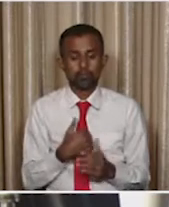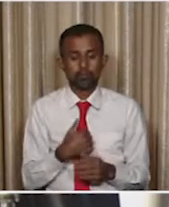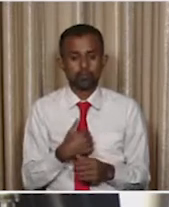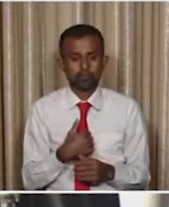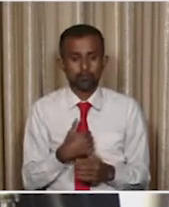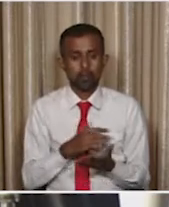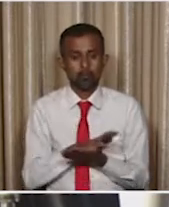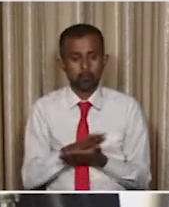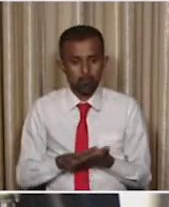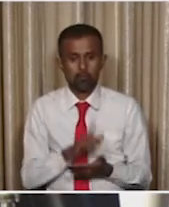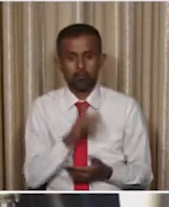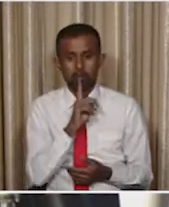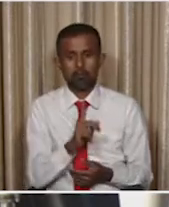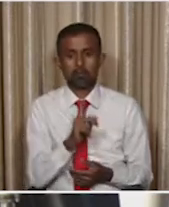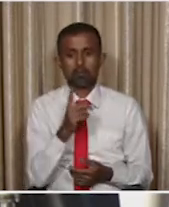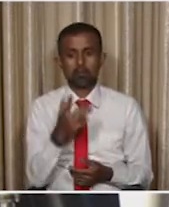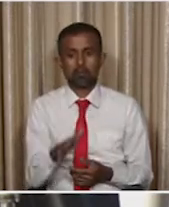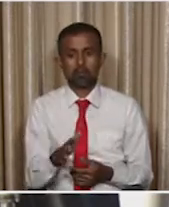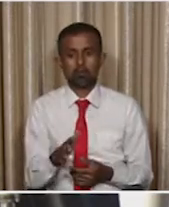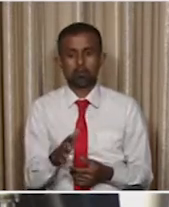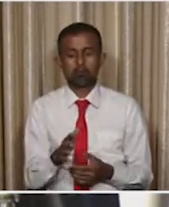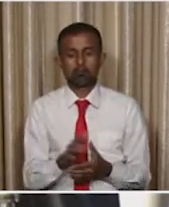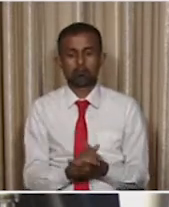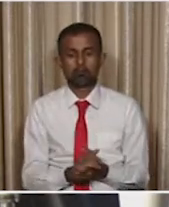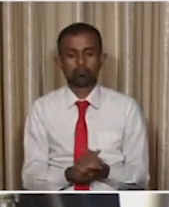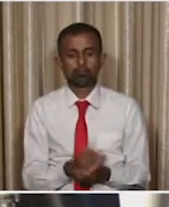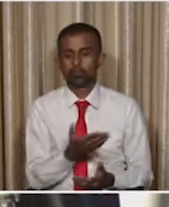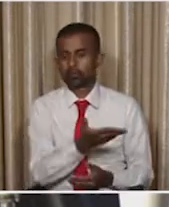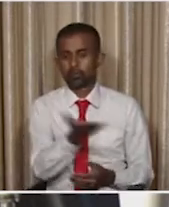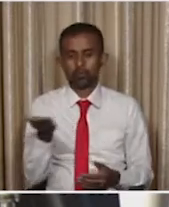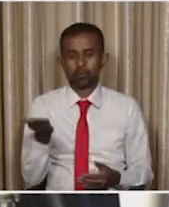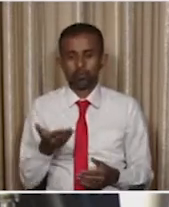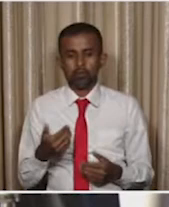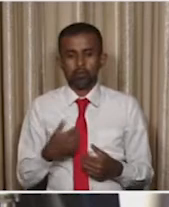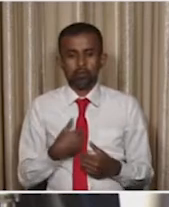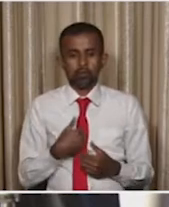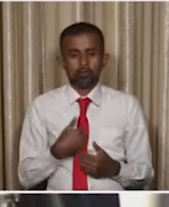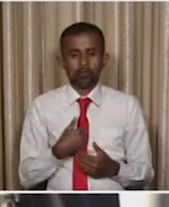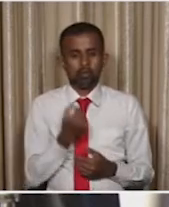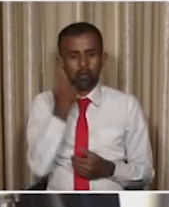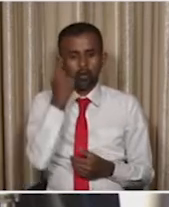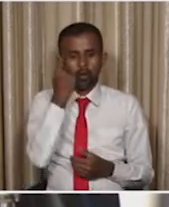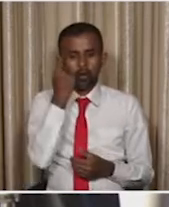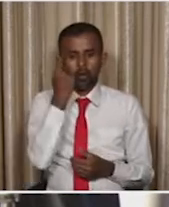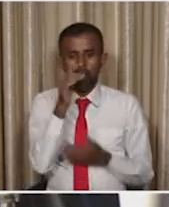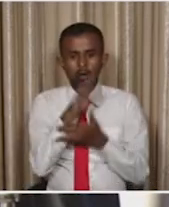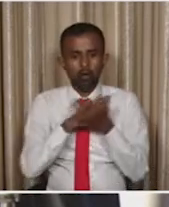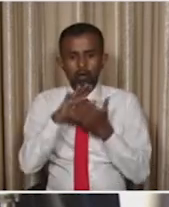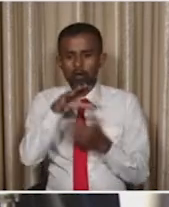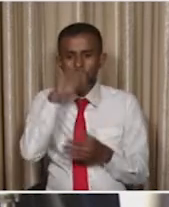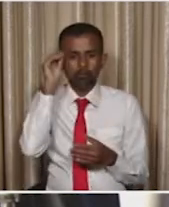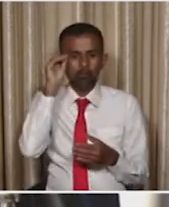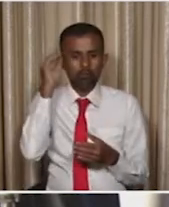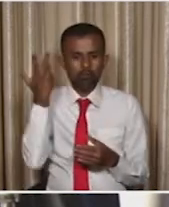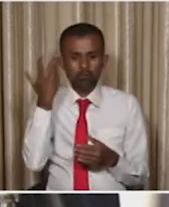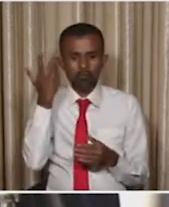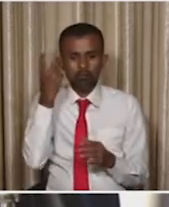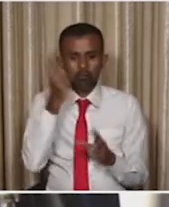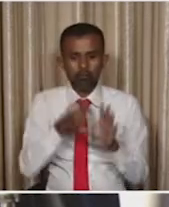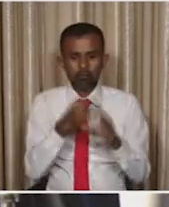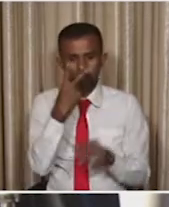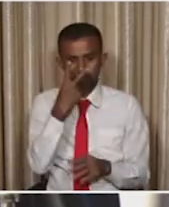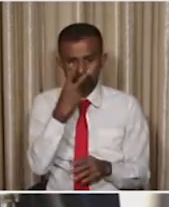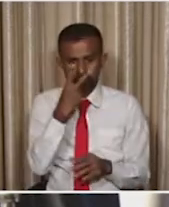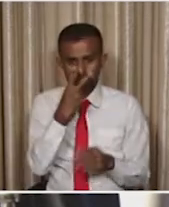நாங்கள் முன்வைத்திருந்தோம் ஆனால் அவர்கள் யாரும் எங்களுடைய கருத்துக்களை உள்வாங்கியதாக இல்லை இரண்டு வருடங்களாக இந்த நாடாளுமன்றத்திலே இந்த ஒட்டியாட்சி முறைமை